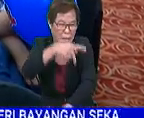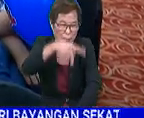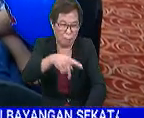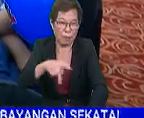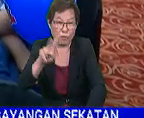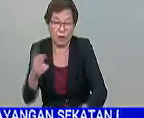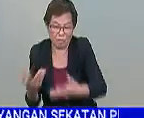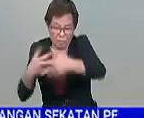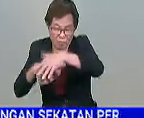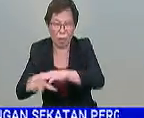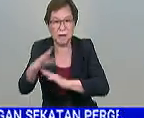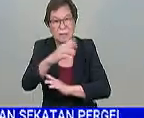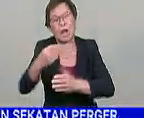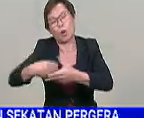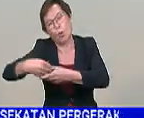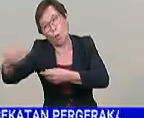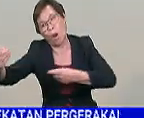integrasi dan offside